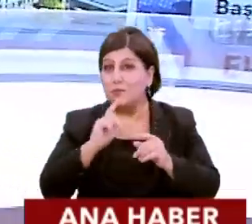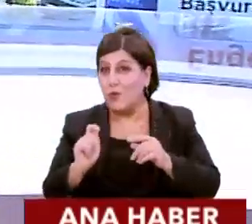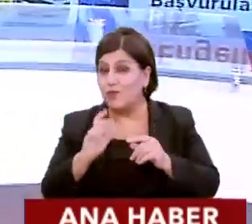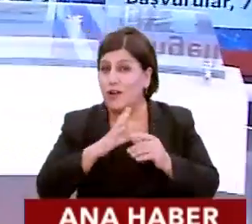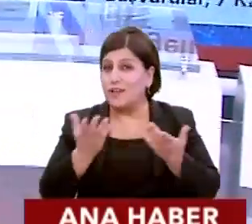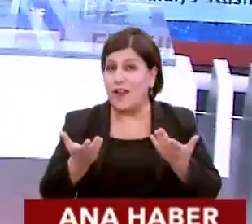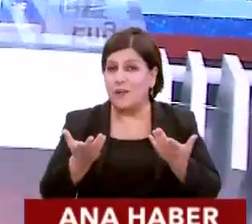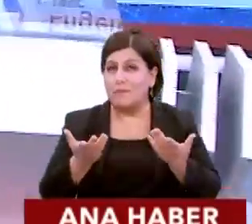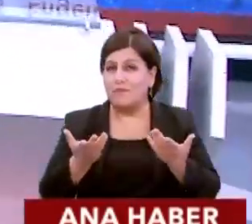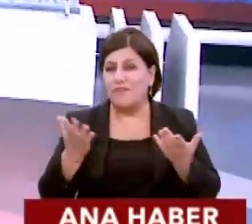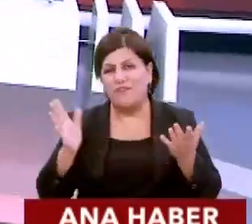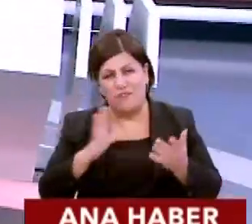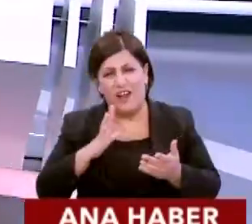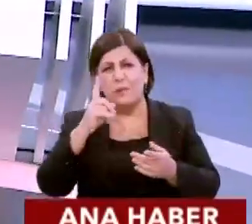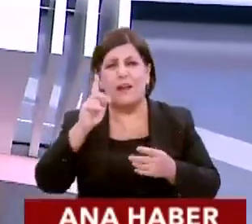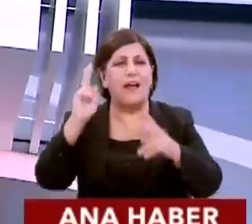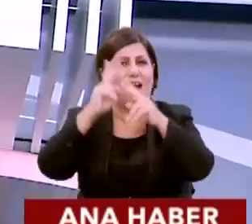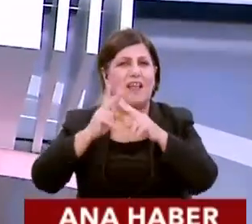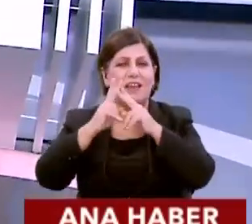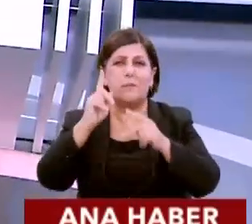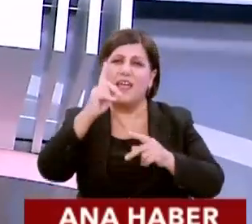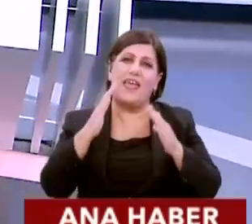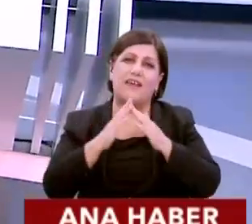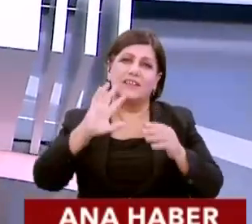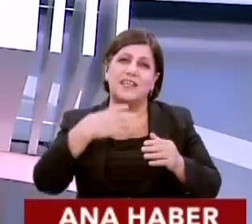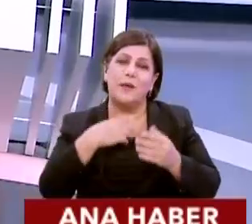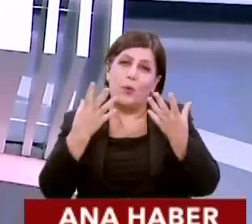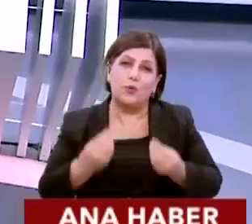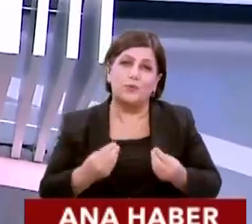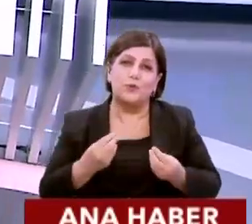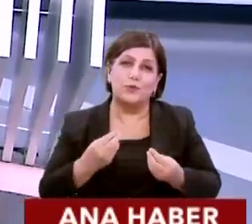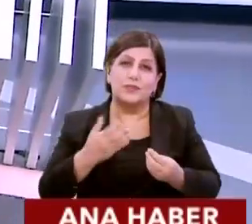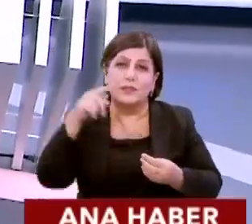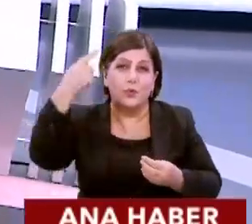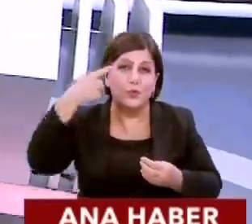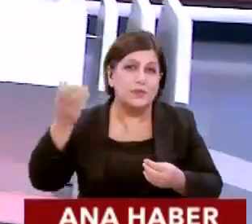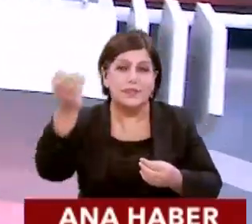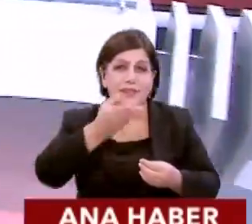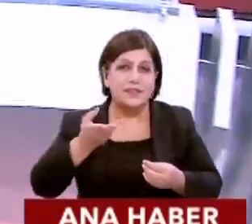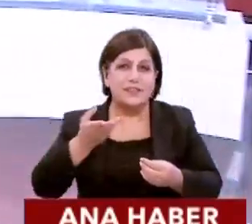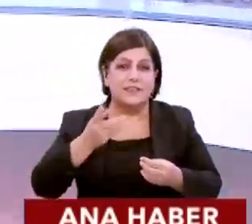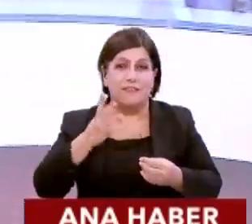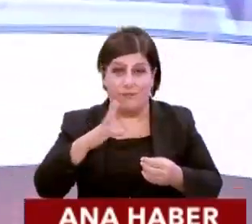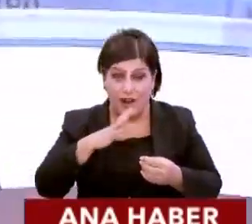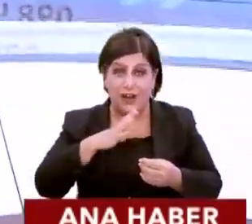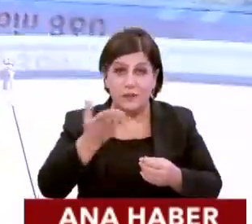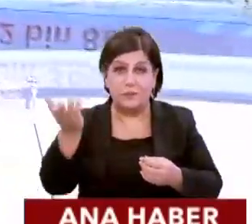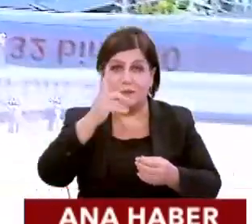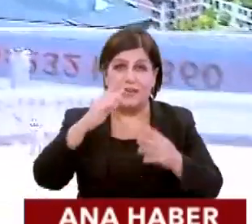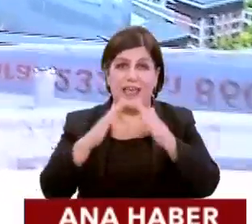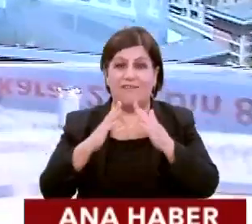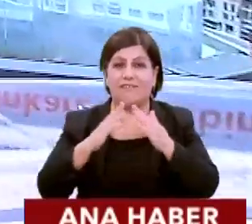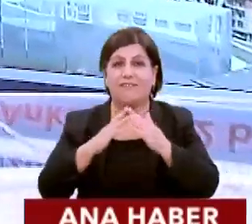var bir hayalimiz be bir ev sahibi oluruz bizde Ne dersiniz var bir hayalimiz ilk